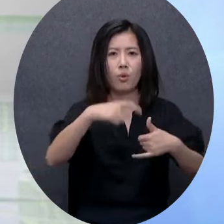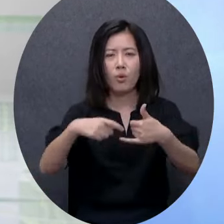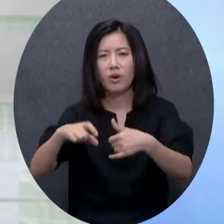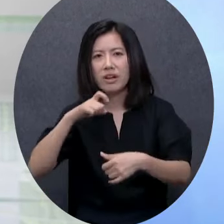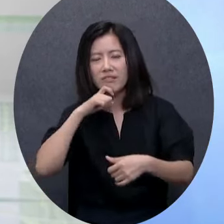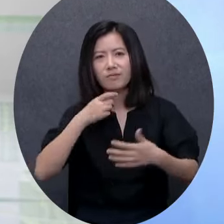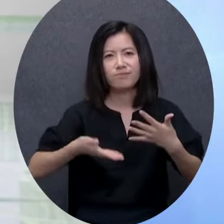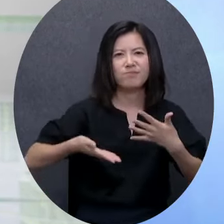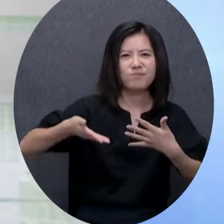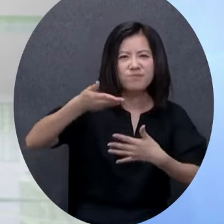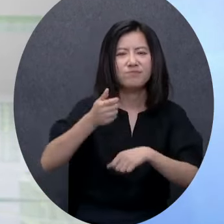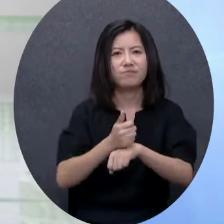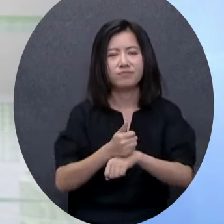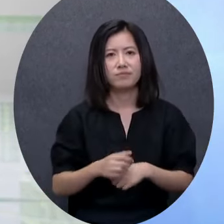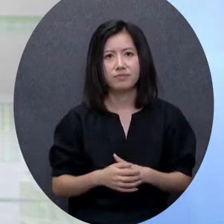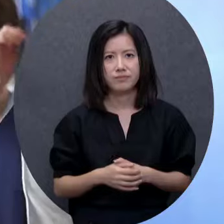上流机会。